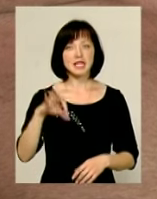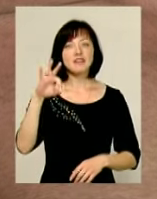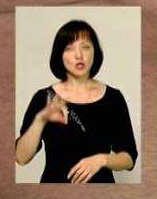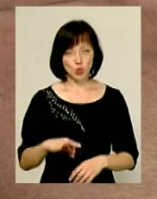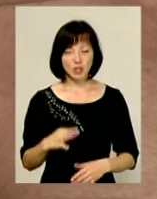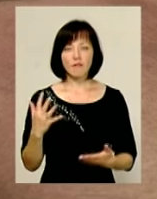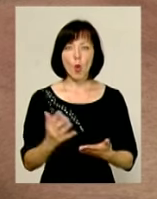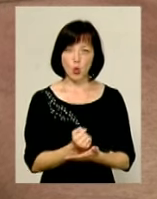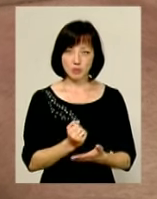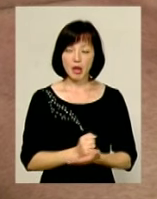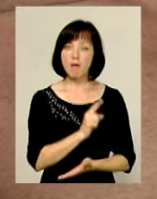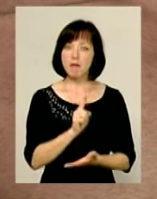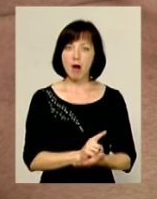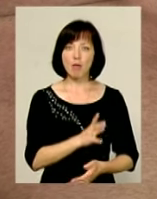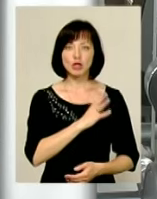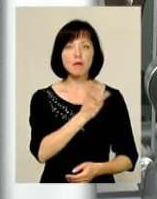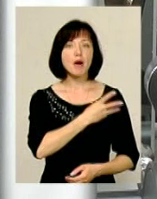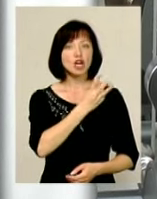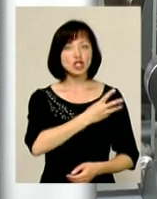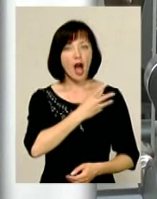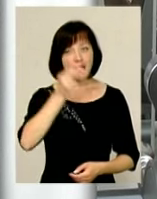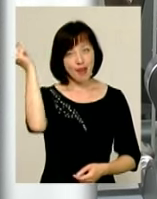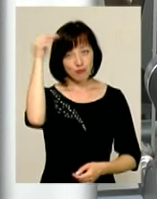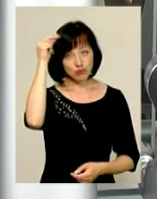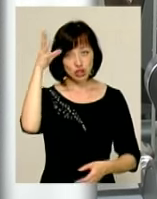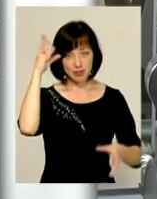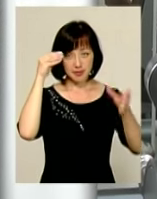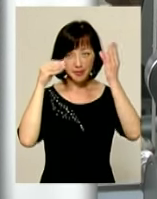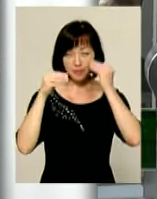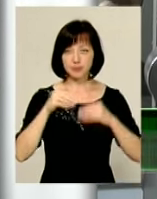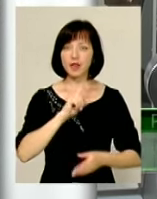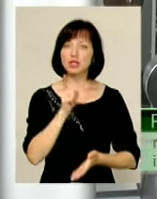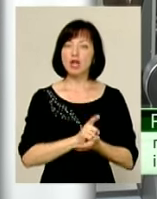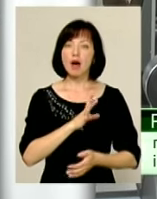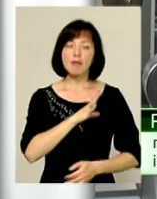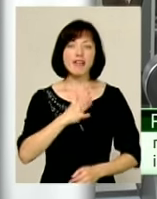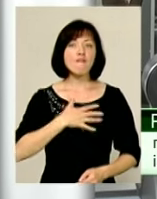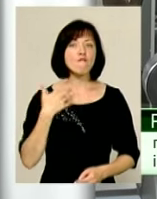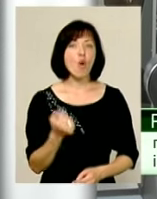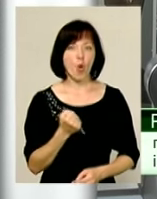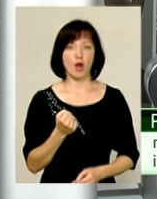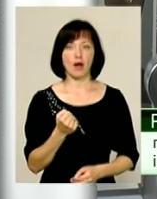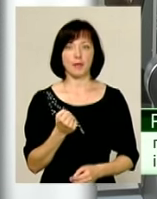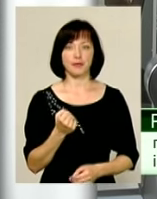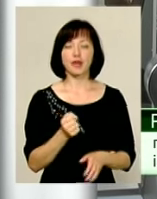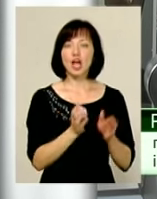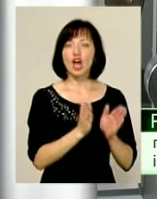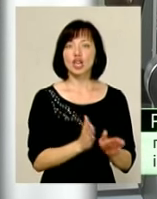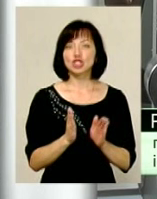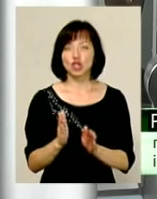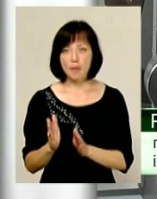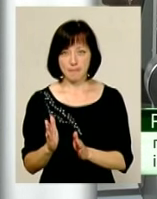успіху. Ну і, звісно, має бути бажання вчитися. Главное - это должна быть воля, режим